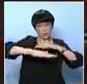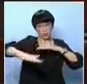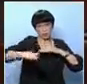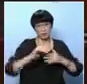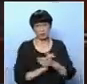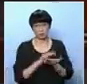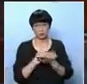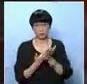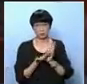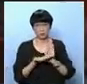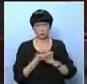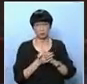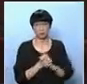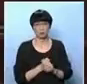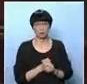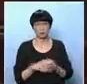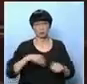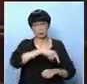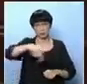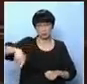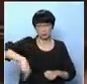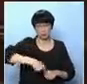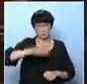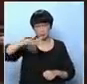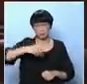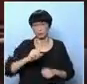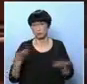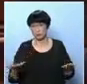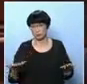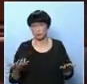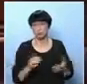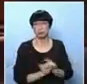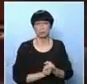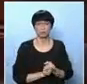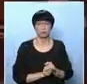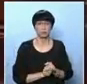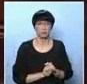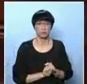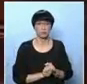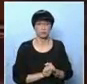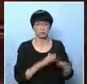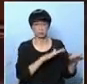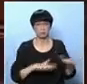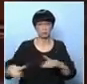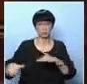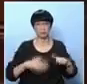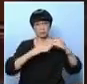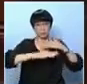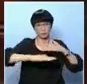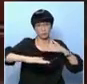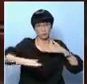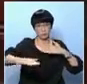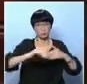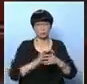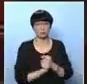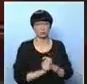过不是那么大量。为什么？土地来自于什么？陆地。而在海道填海只不过是一个